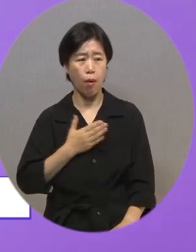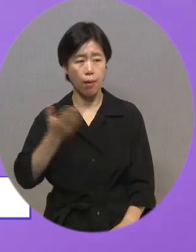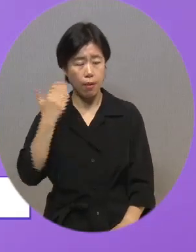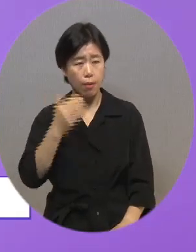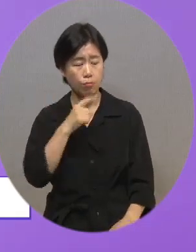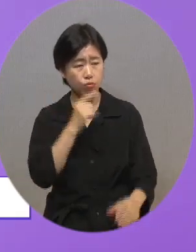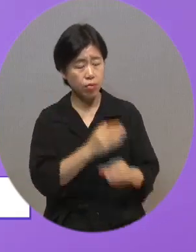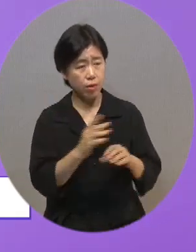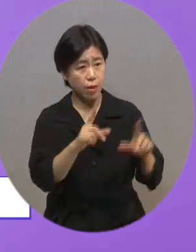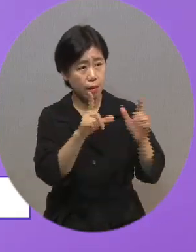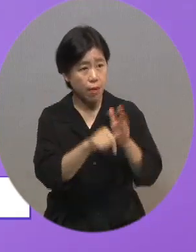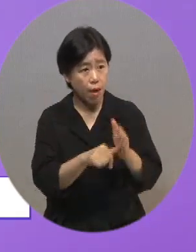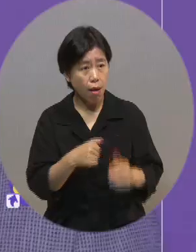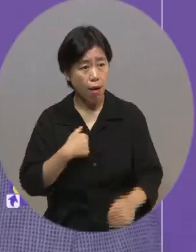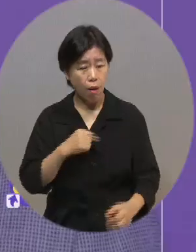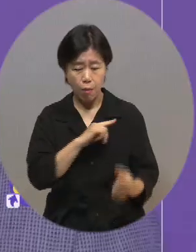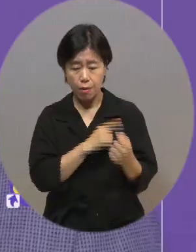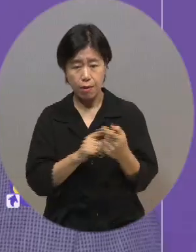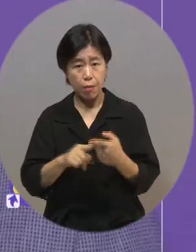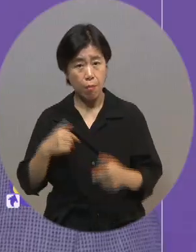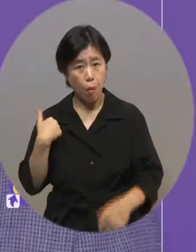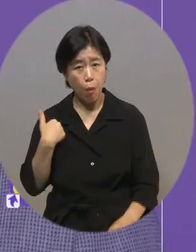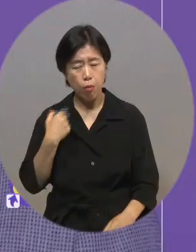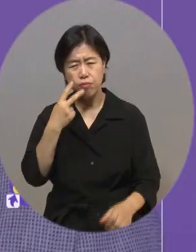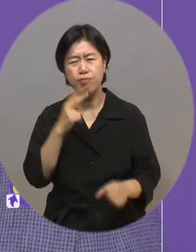좀 억울한 생각이 들더라고요.